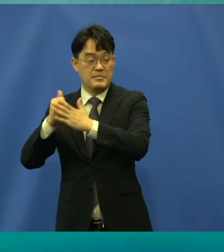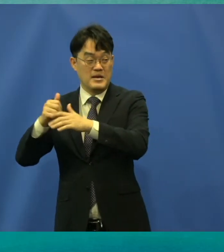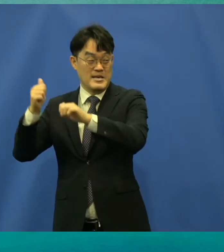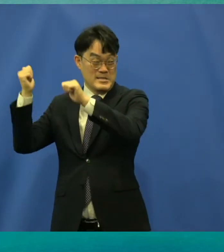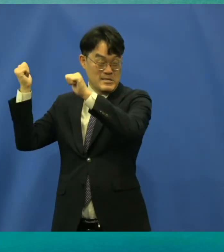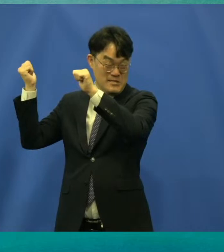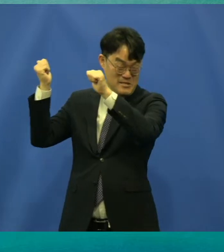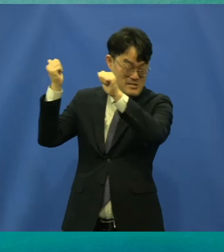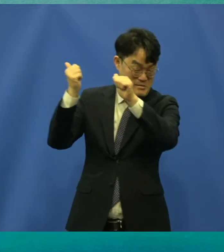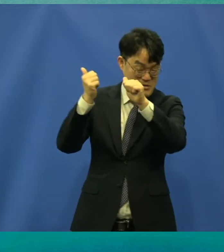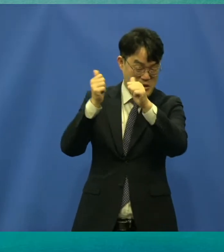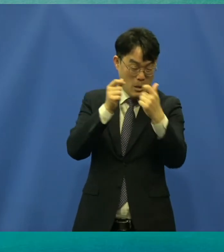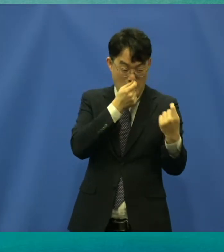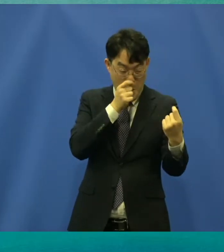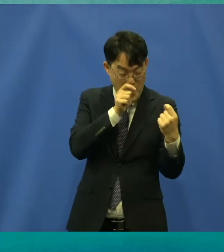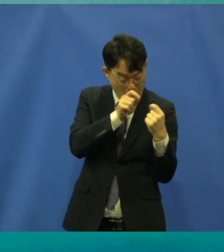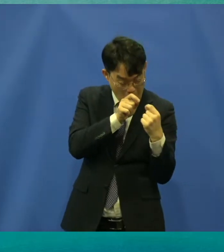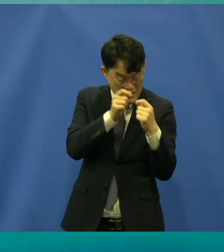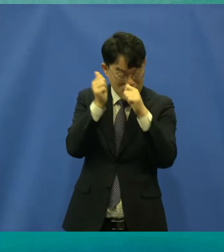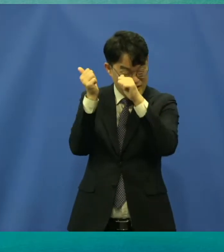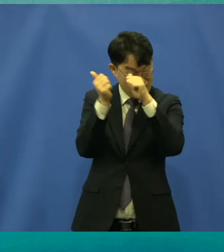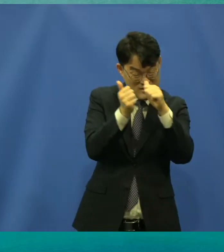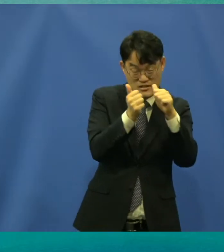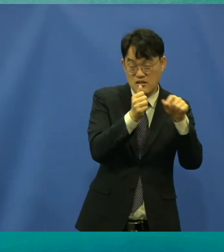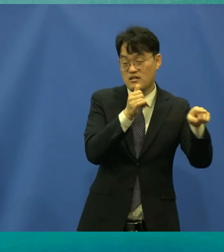임박해 있다는 거죠.